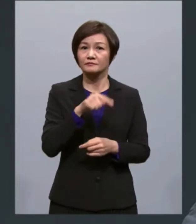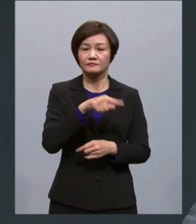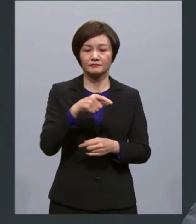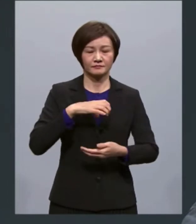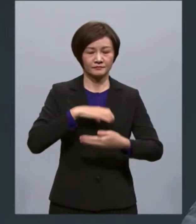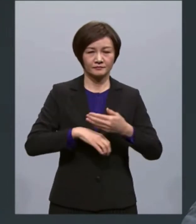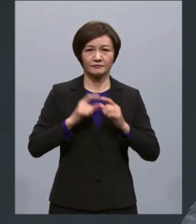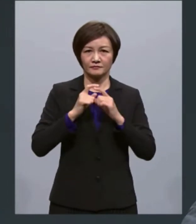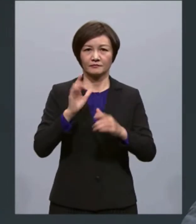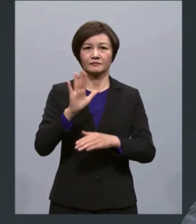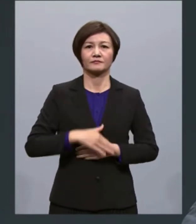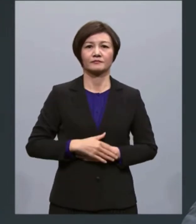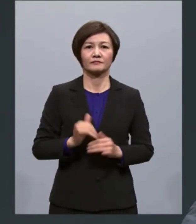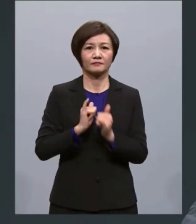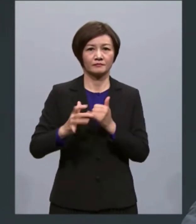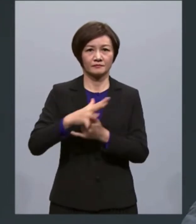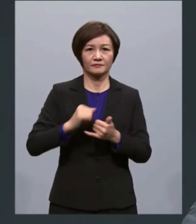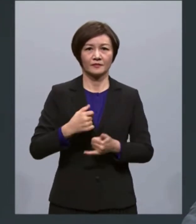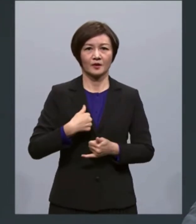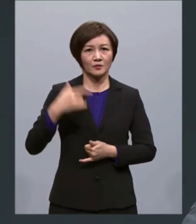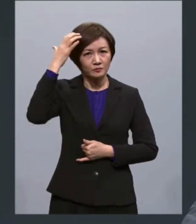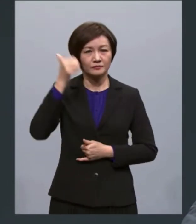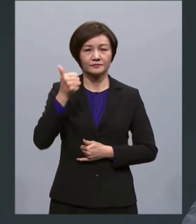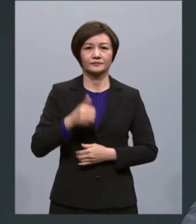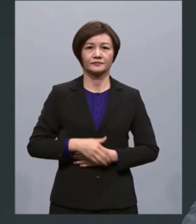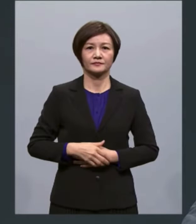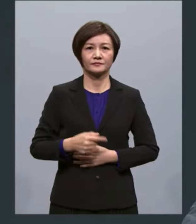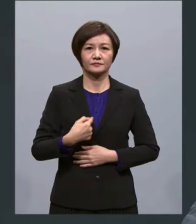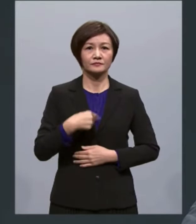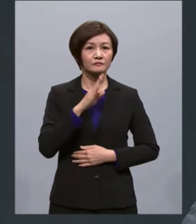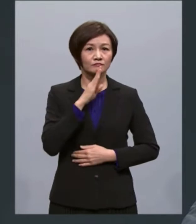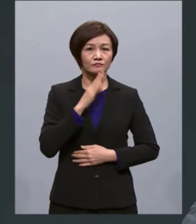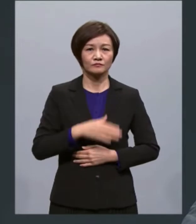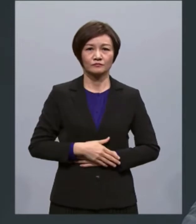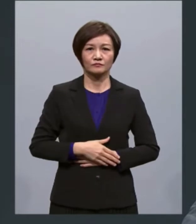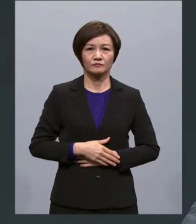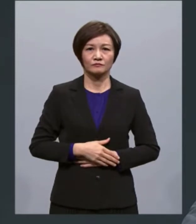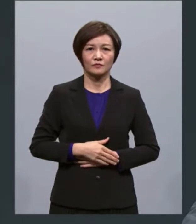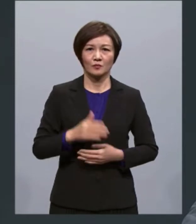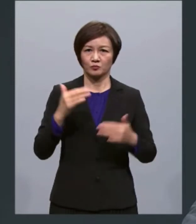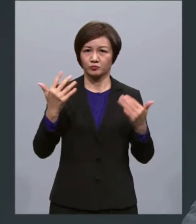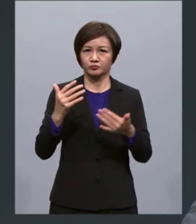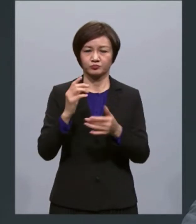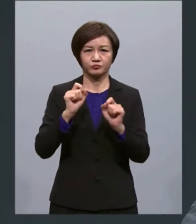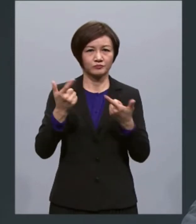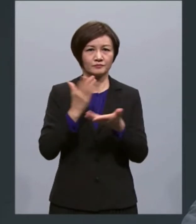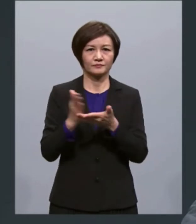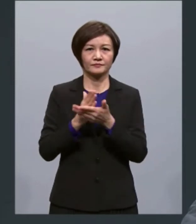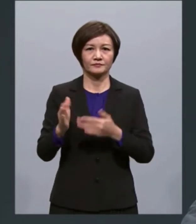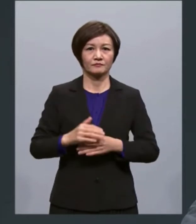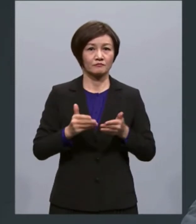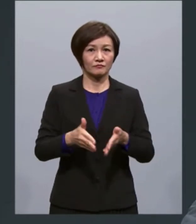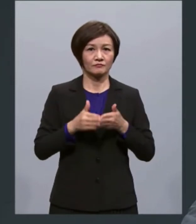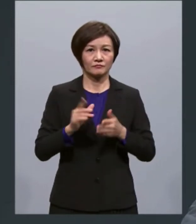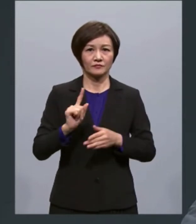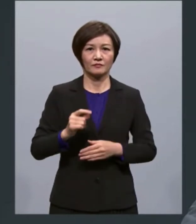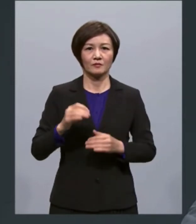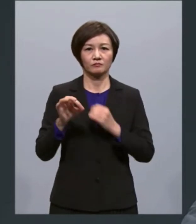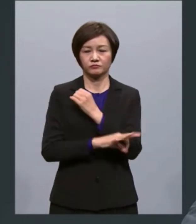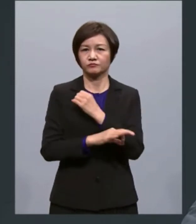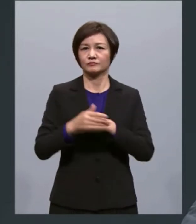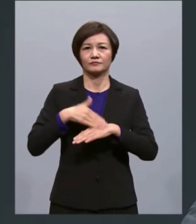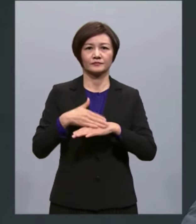答案。各位乡亲，我是郭文天，我实在，我认真解决问题。最重要的，我也未贪